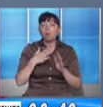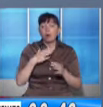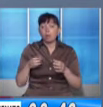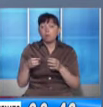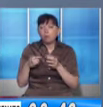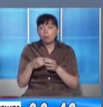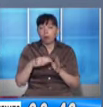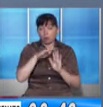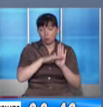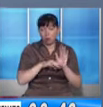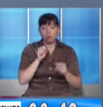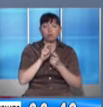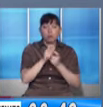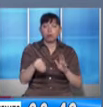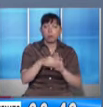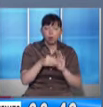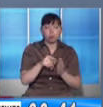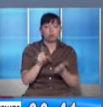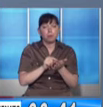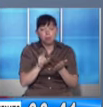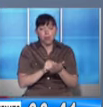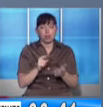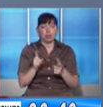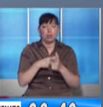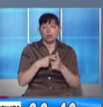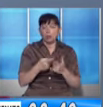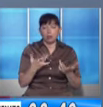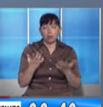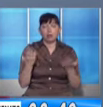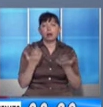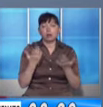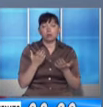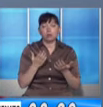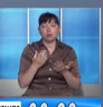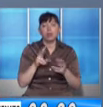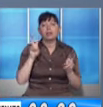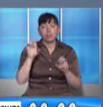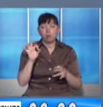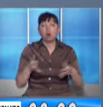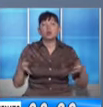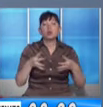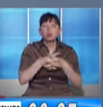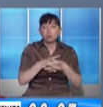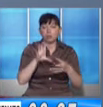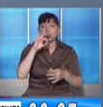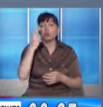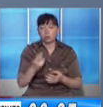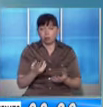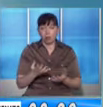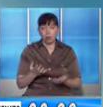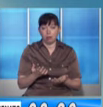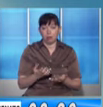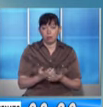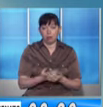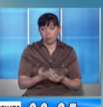vă interesează lupta cu corupția, pensiile sau cel puțin segmentul incluziunii sociale despre care ați scris?